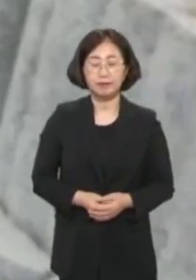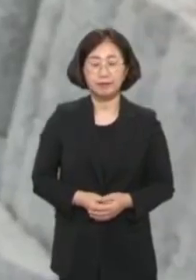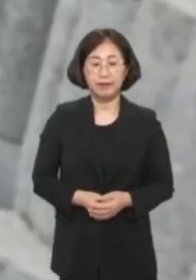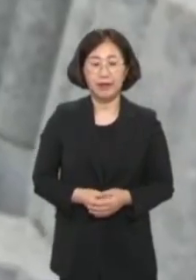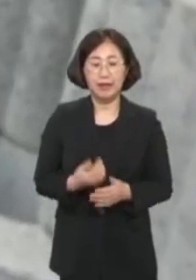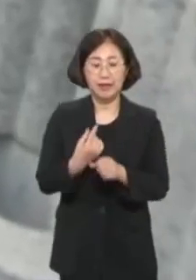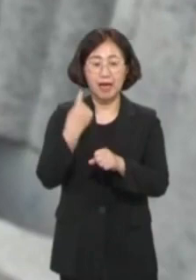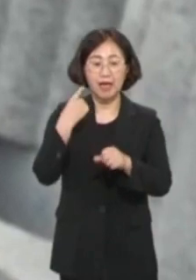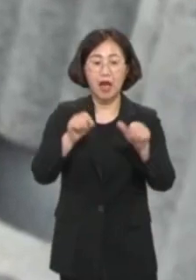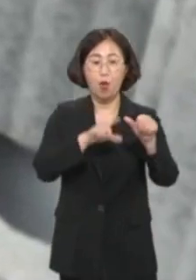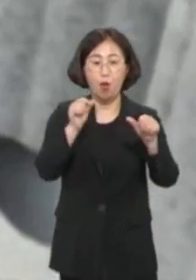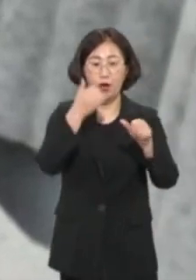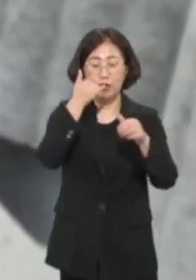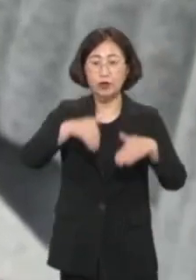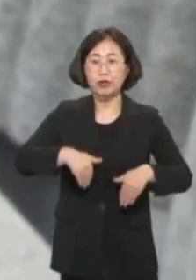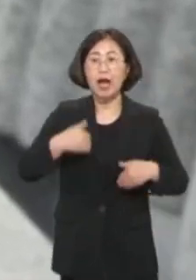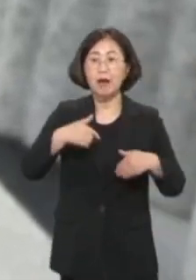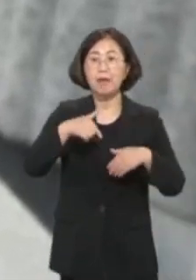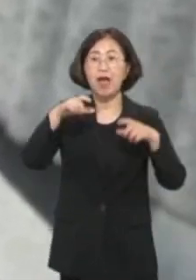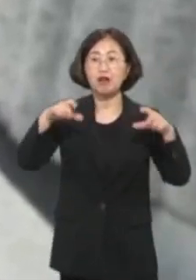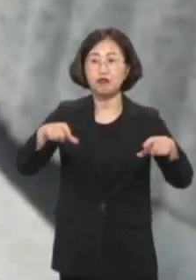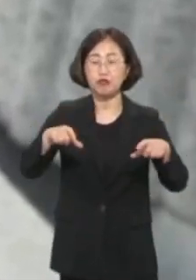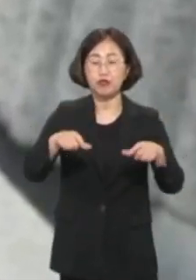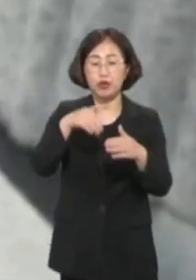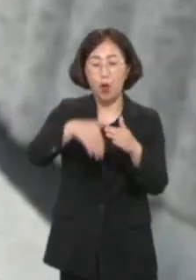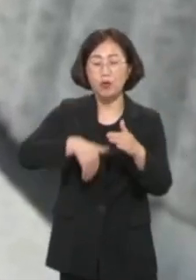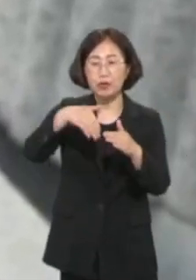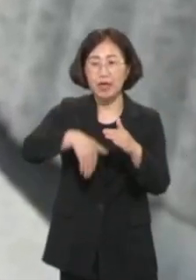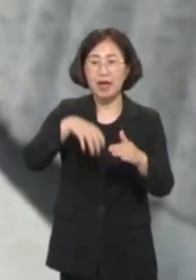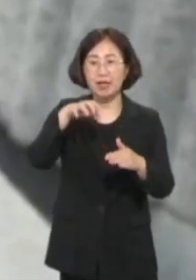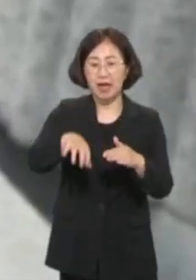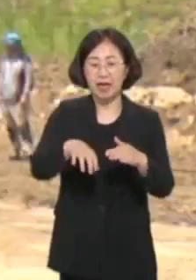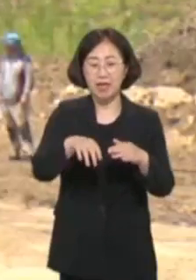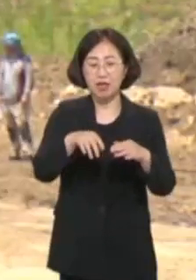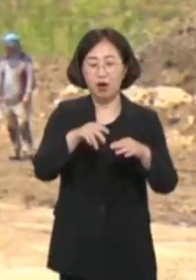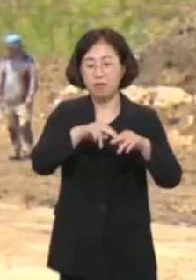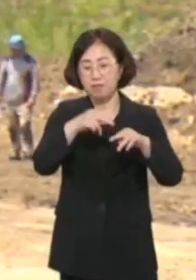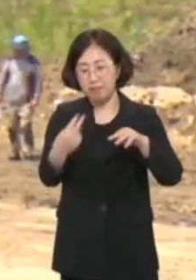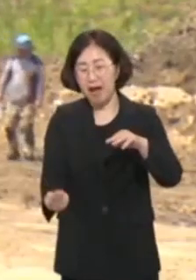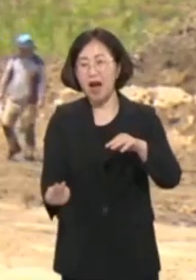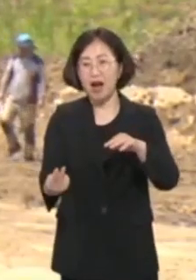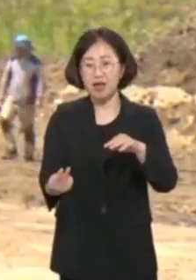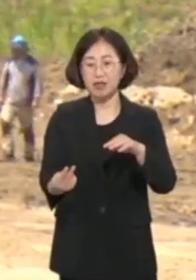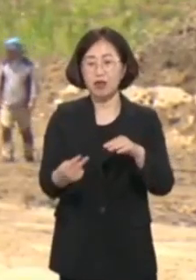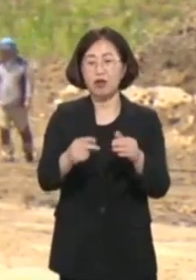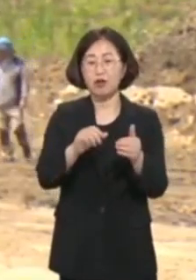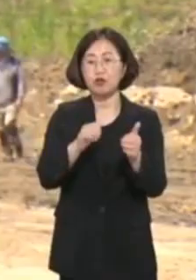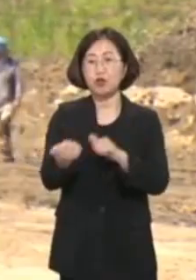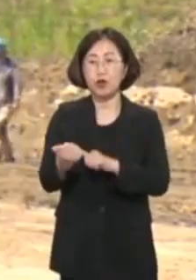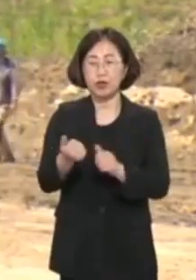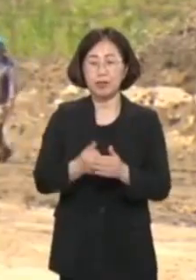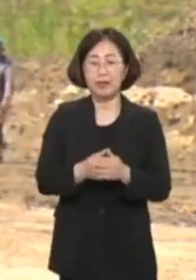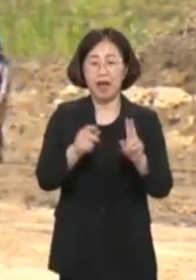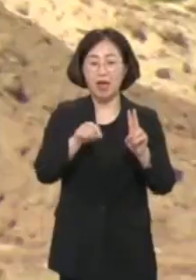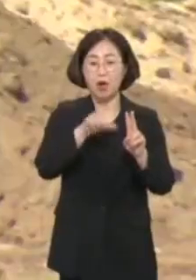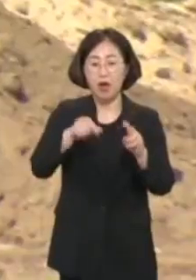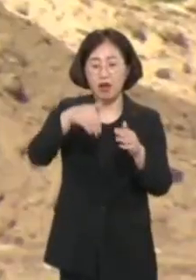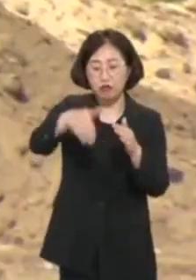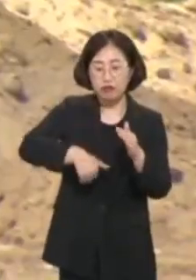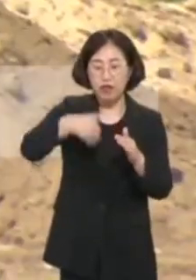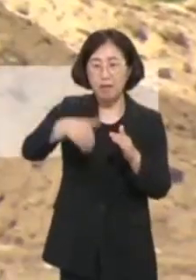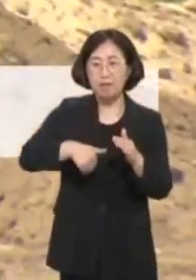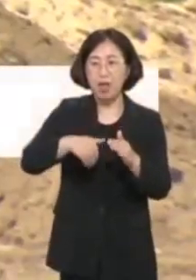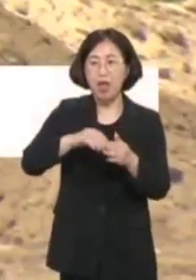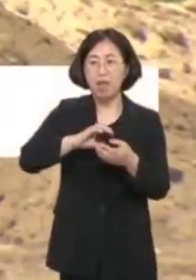지난해 5월 충남의 군 지역 공사장에서 호환블록 아래로 인부가 떨어져 숨졌습니다. 또 2월에는 굴삭기 작동